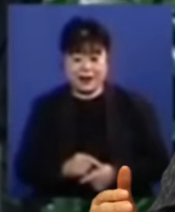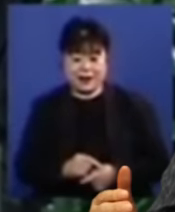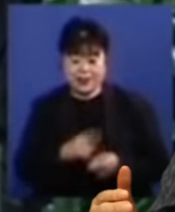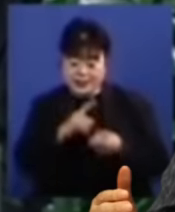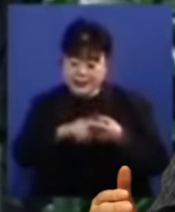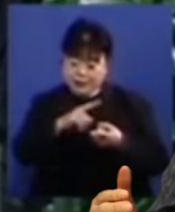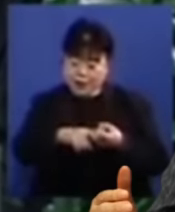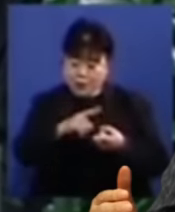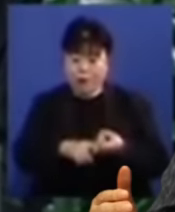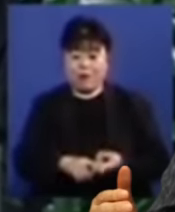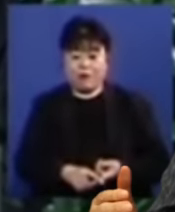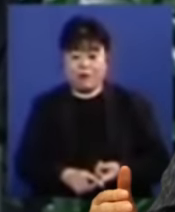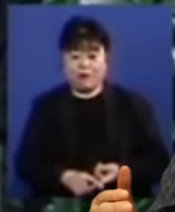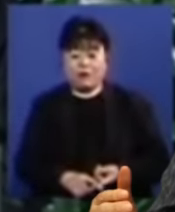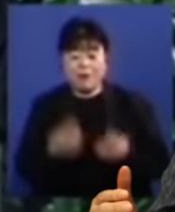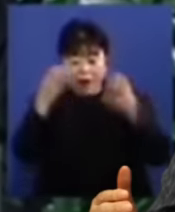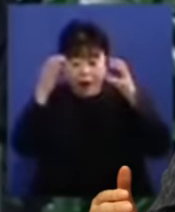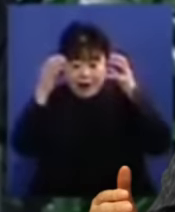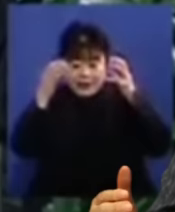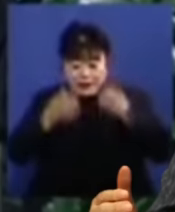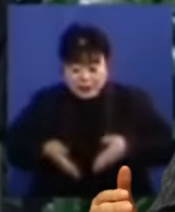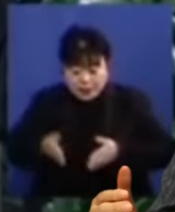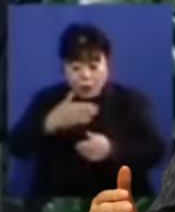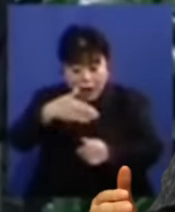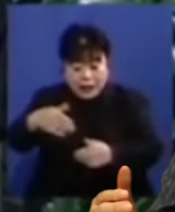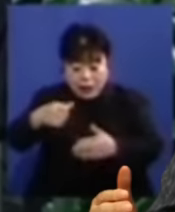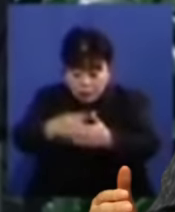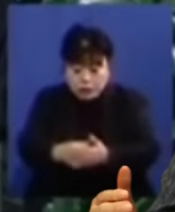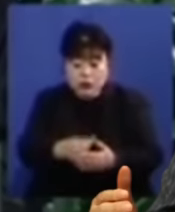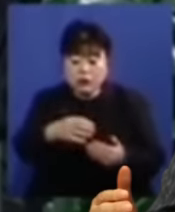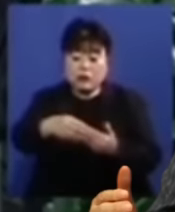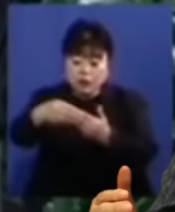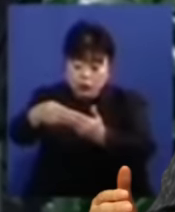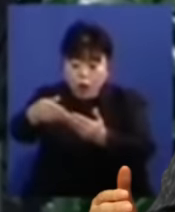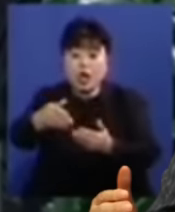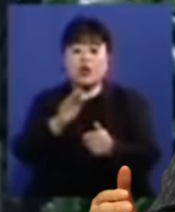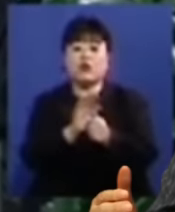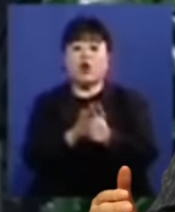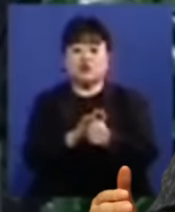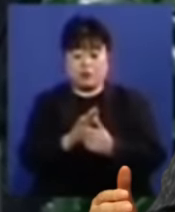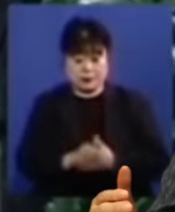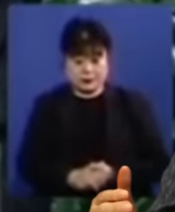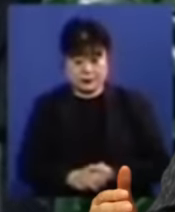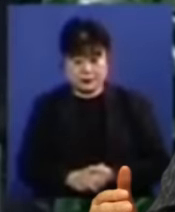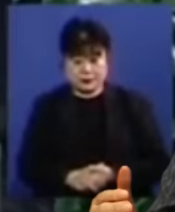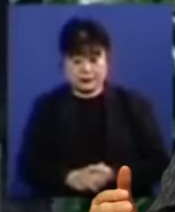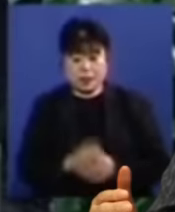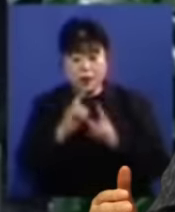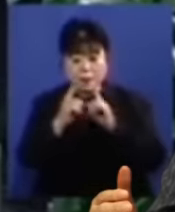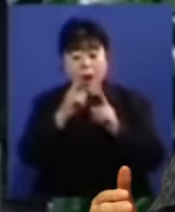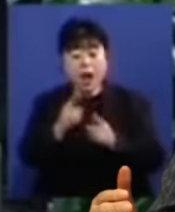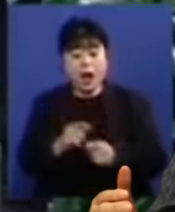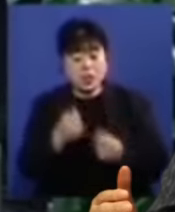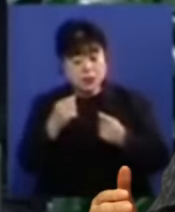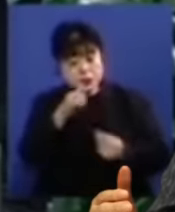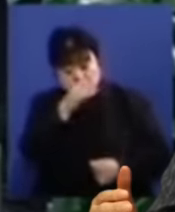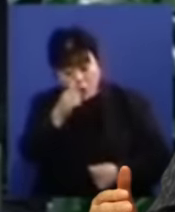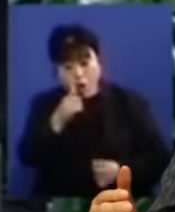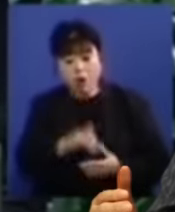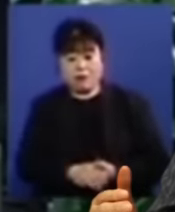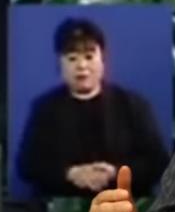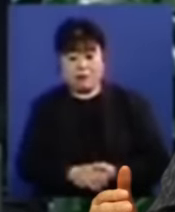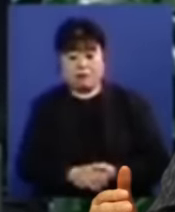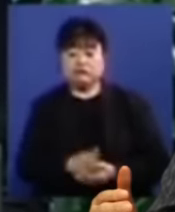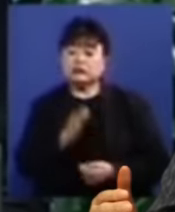결국엔 그 어린아이가 그 길로 가도록 이끌어가게 되는 것입니다. 그러면 말이 무슨 그런 힘이 있냐?